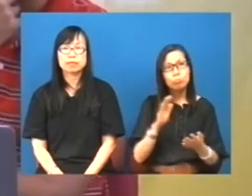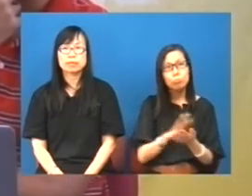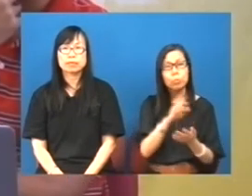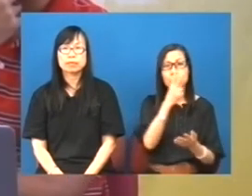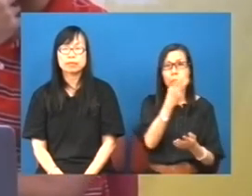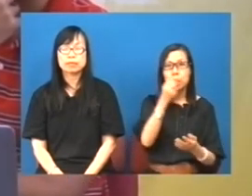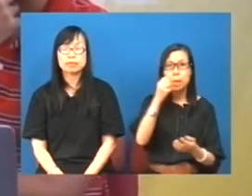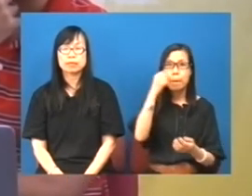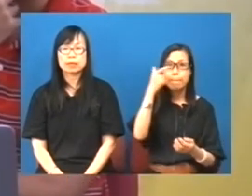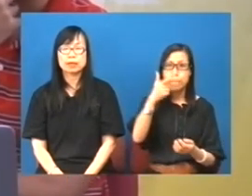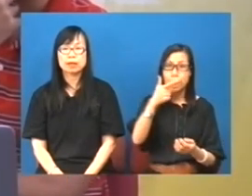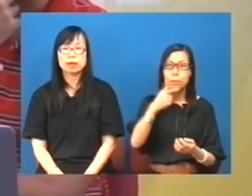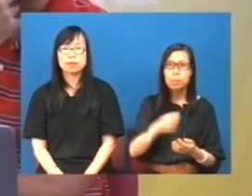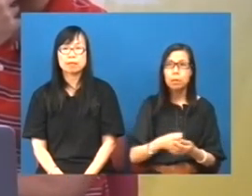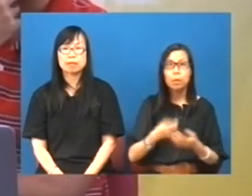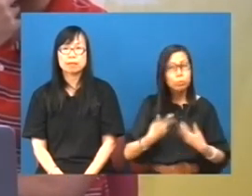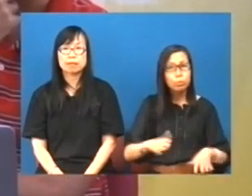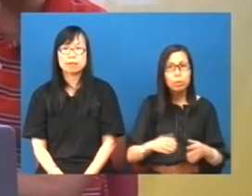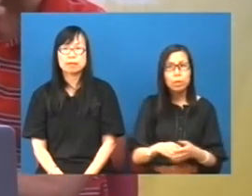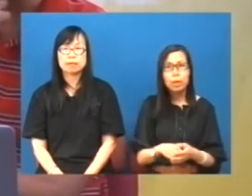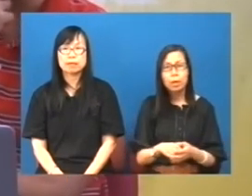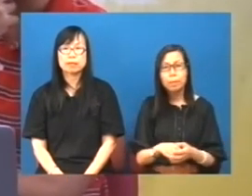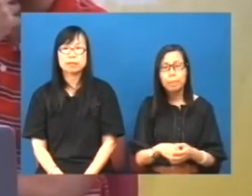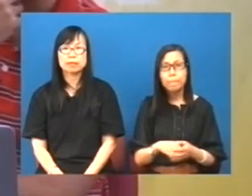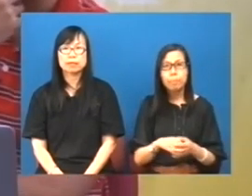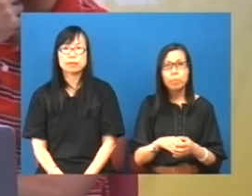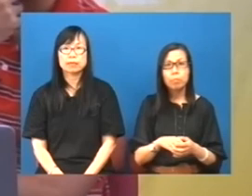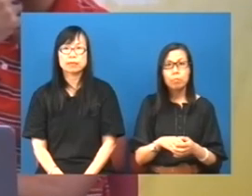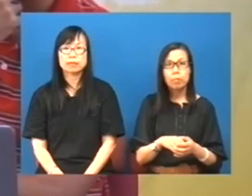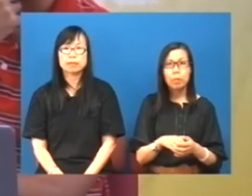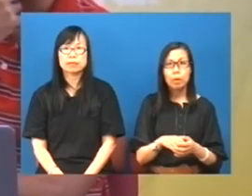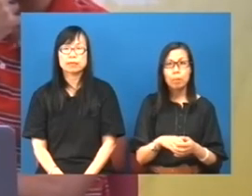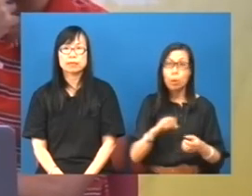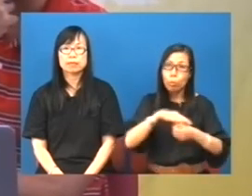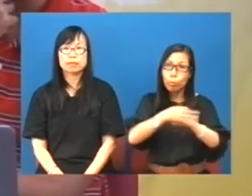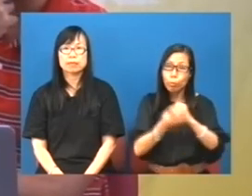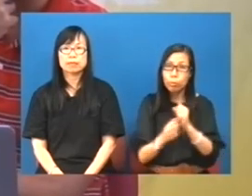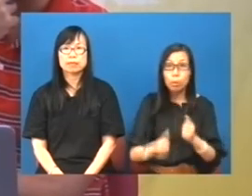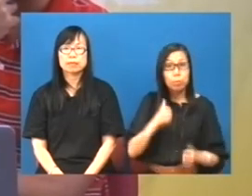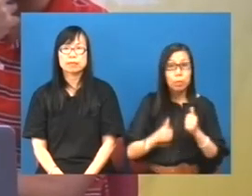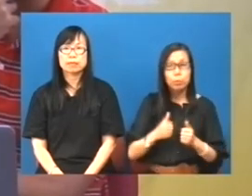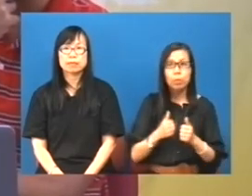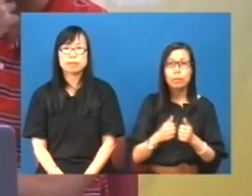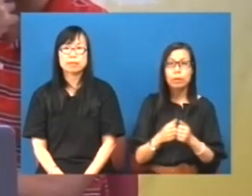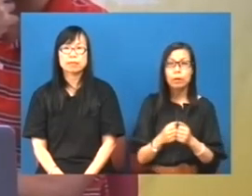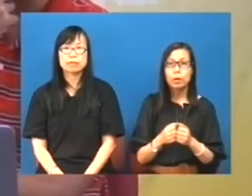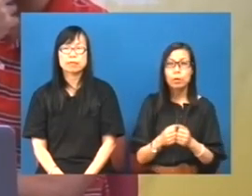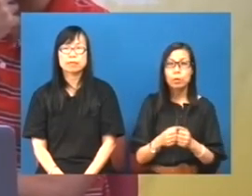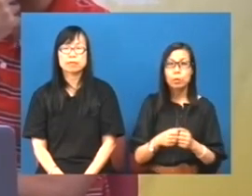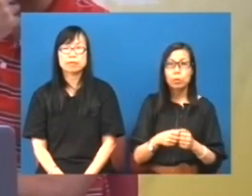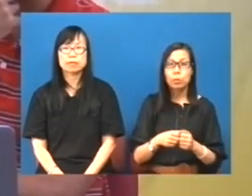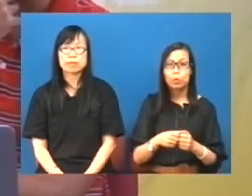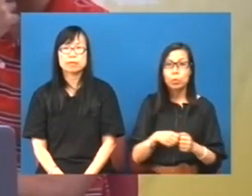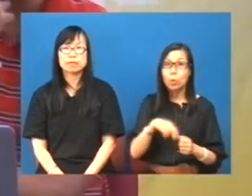又或者其實之前一些某程度上某一些可能是國際賽事其實都找了香港